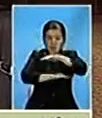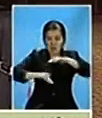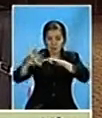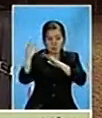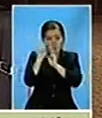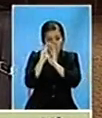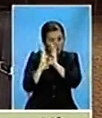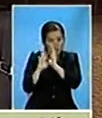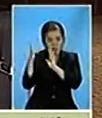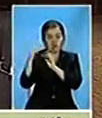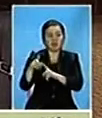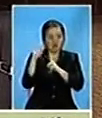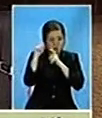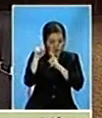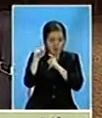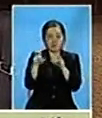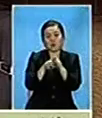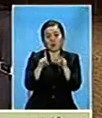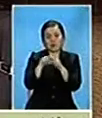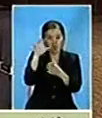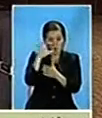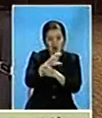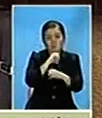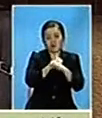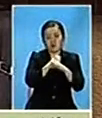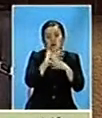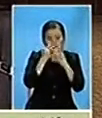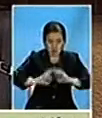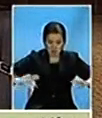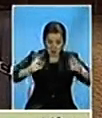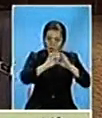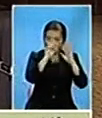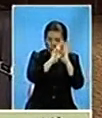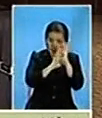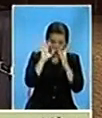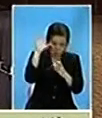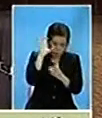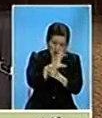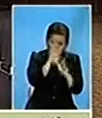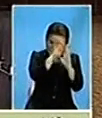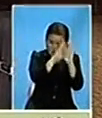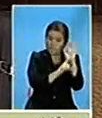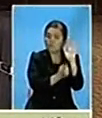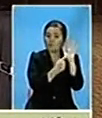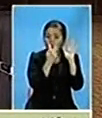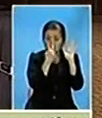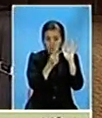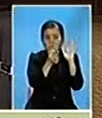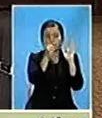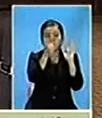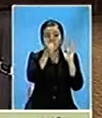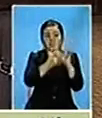องรับอันนี้เป็นอันตรายเพราะฉะนั้นจึงมีความจำเป็นที่จะต้องมีระเบียบหรือข้อบังคับต่างๆเหล่านี้เป็นต้นมากำหนดไว้นะครับ